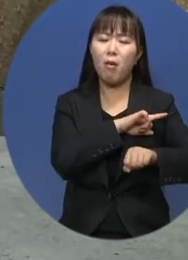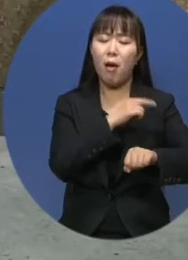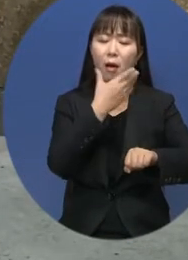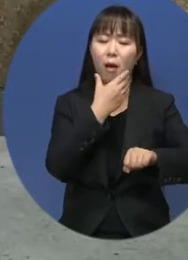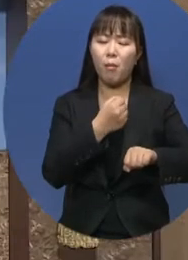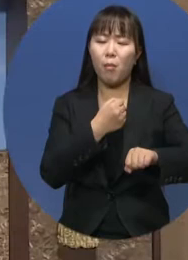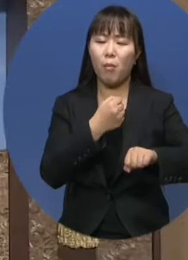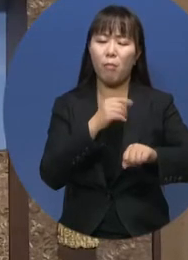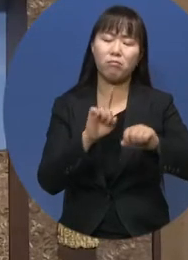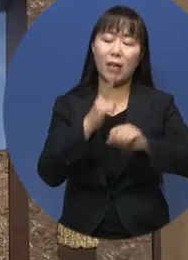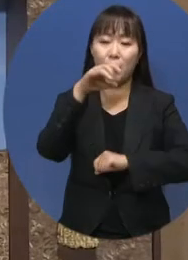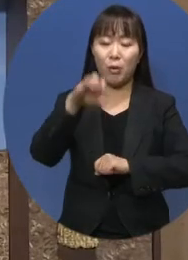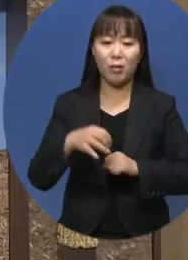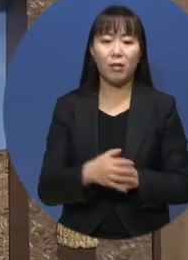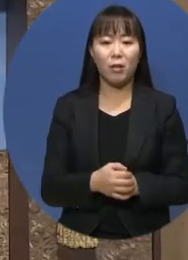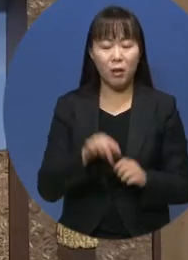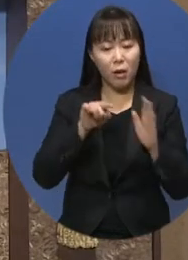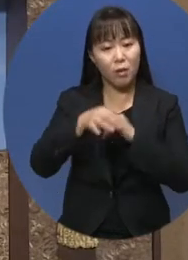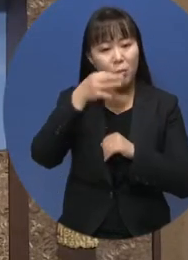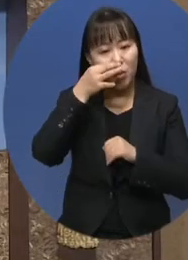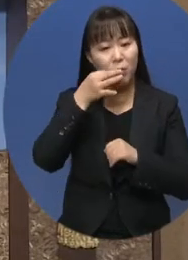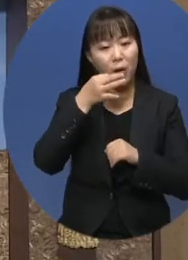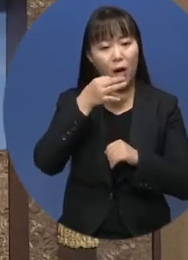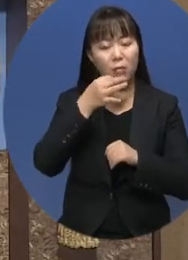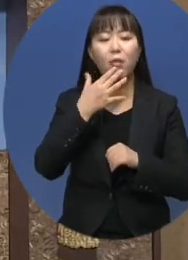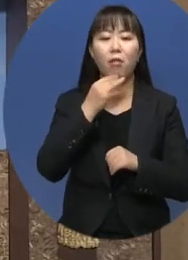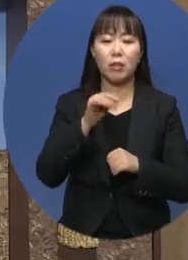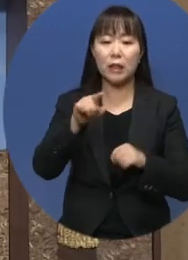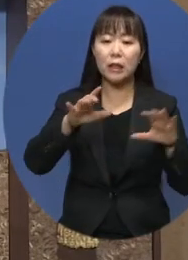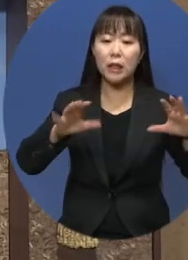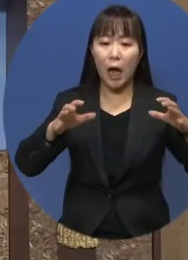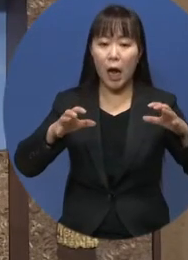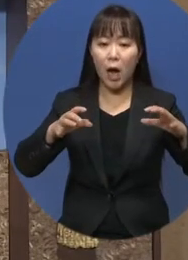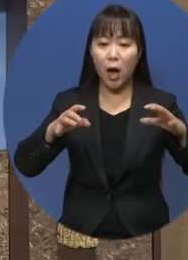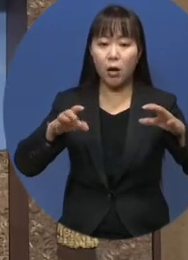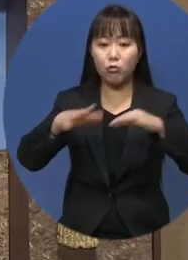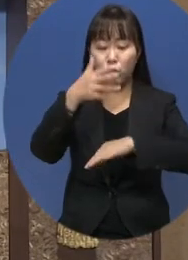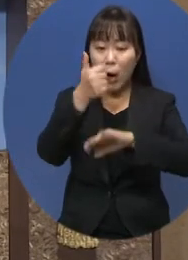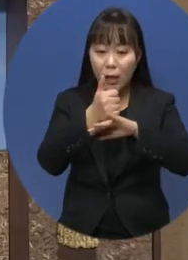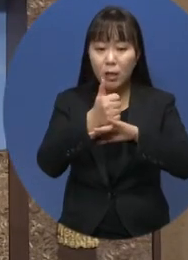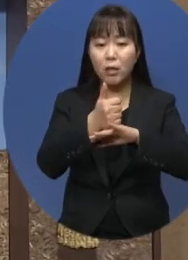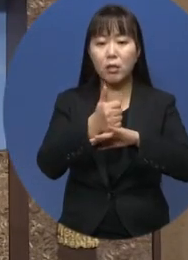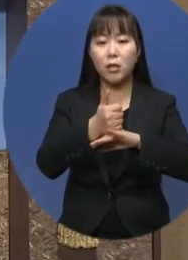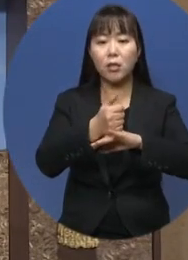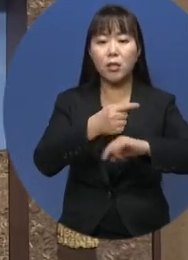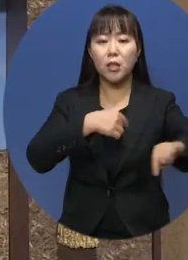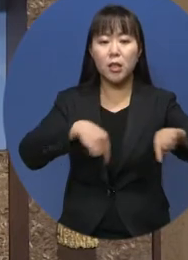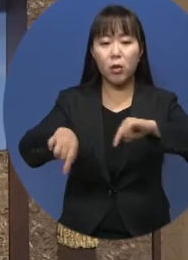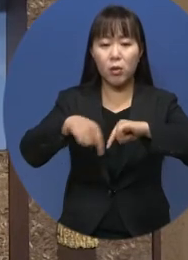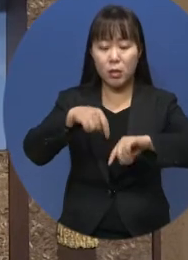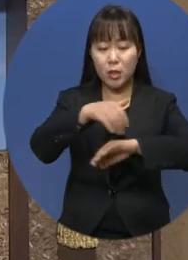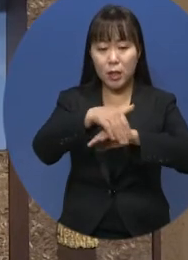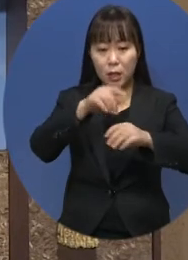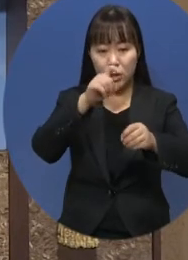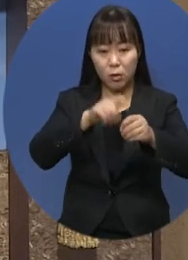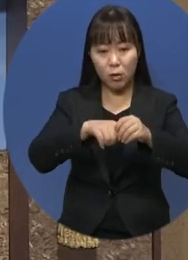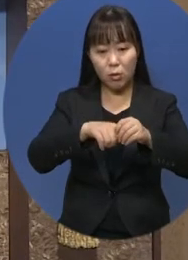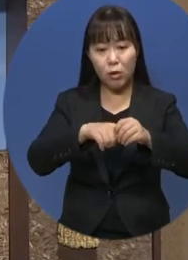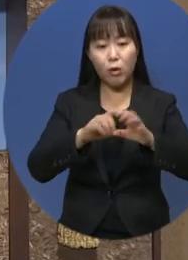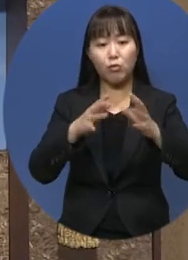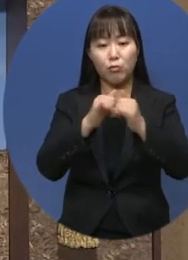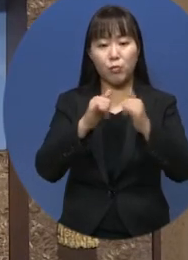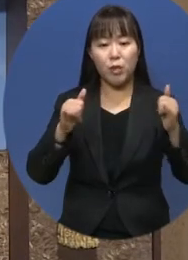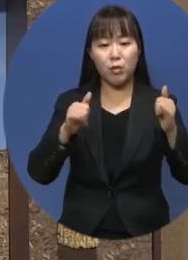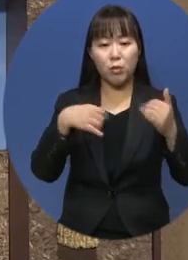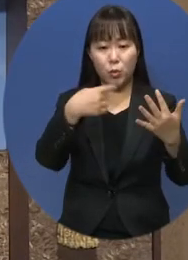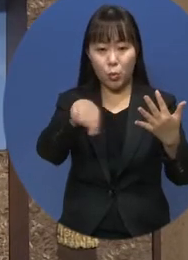근데 갔는데 정말 높을 수 밖에 없는게 그 나라의 국왕이 예 그 나라의 국왕이 정책적으로 우리